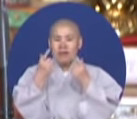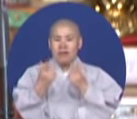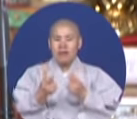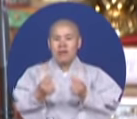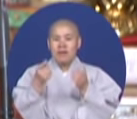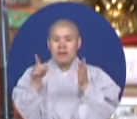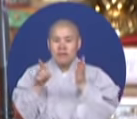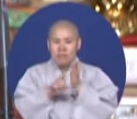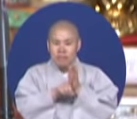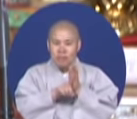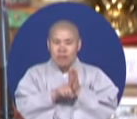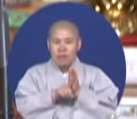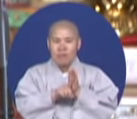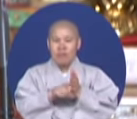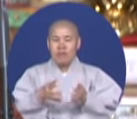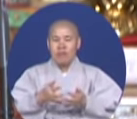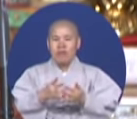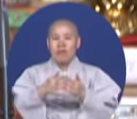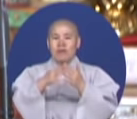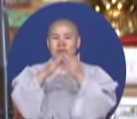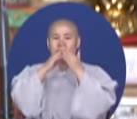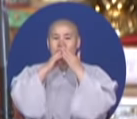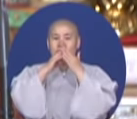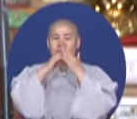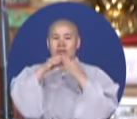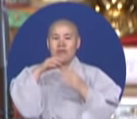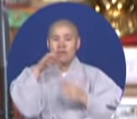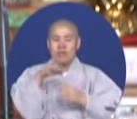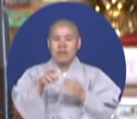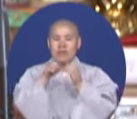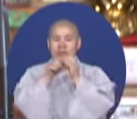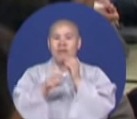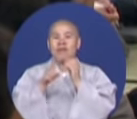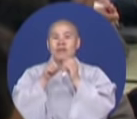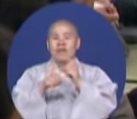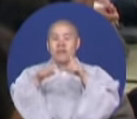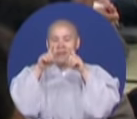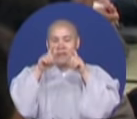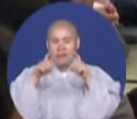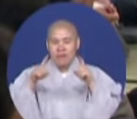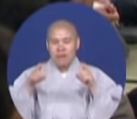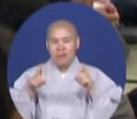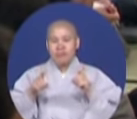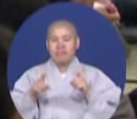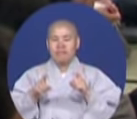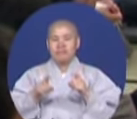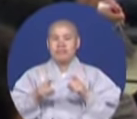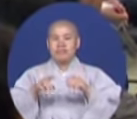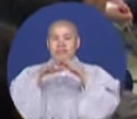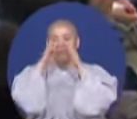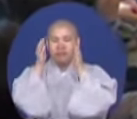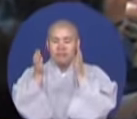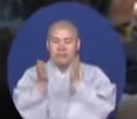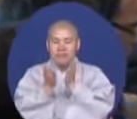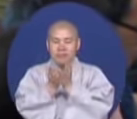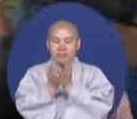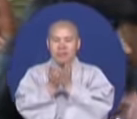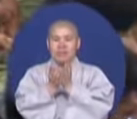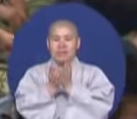이렇게 믿고 이렇게 건설한 것이 사찰입니다. 그 모든